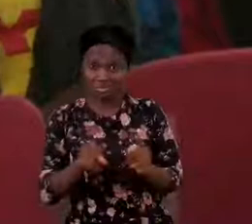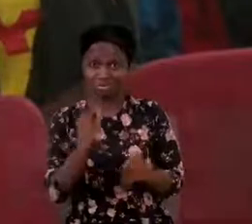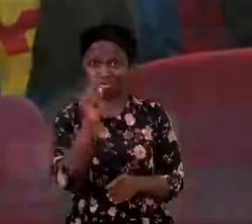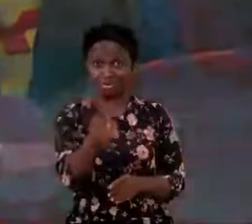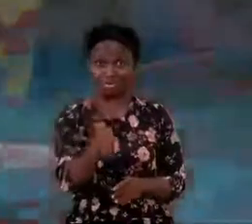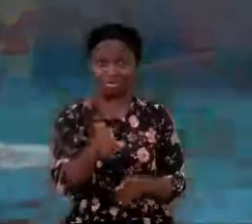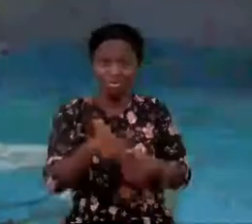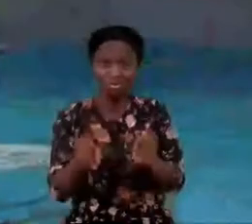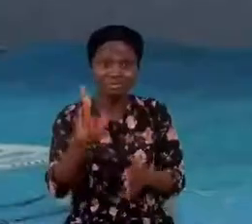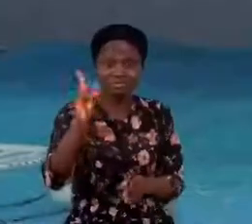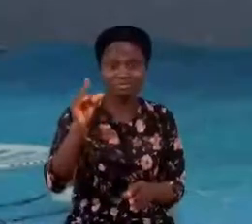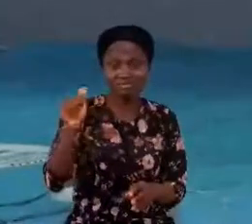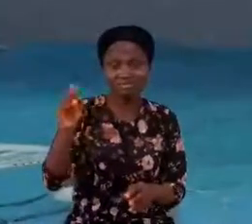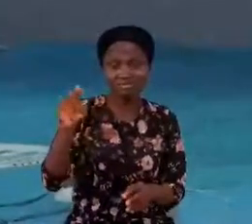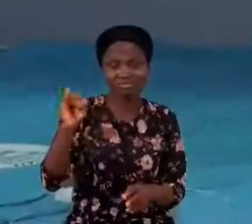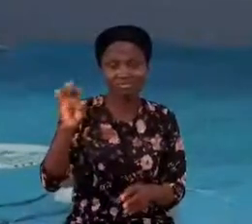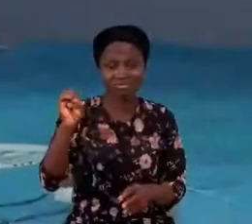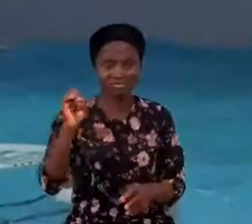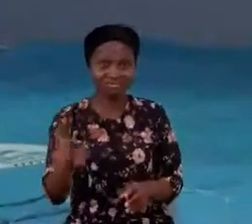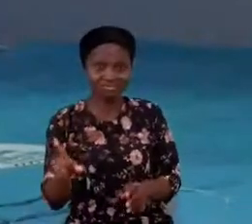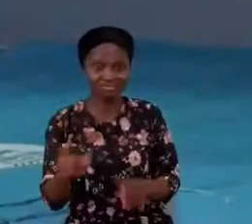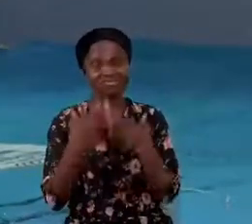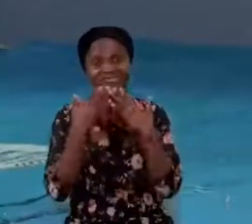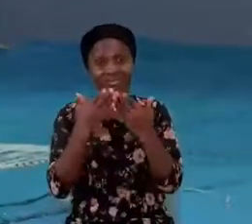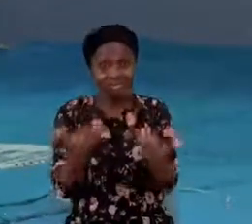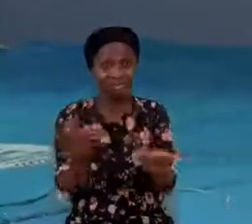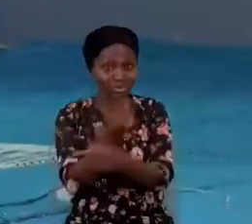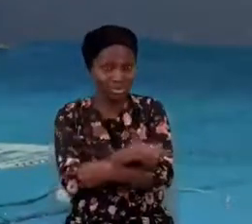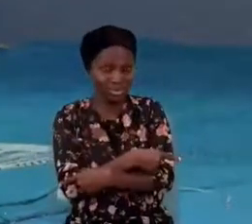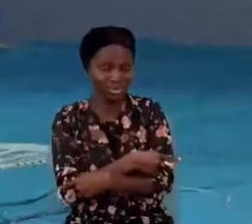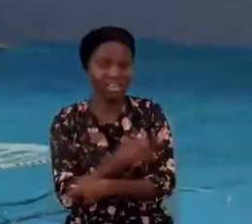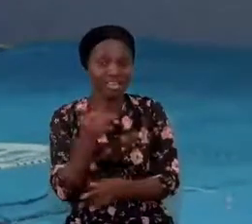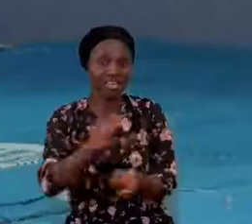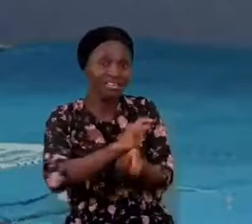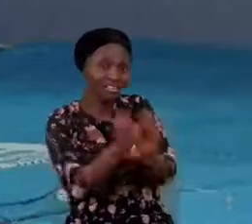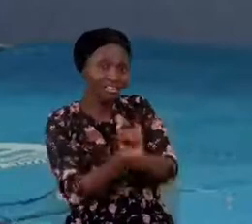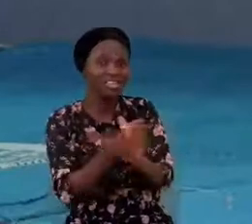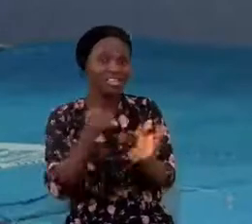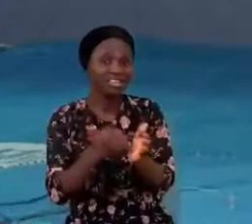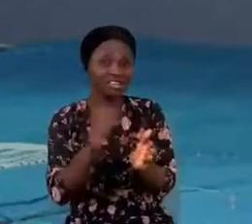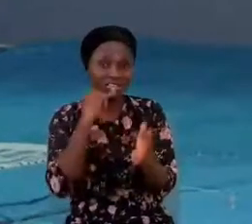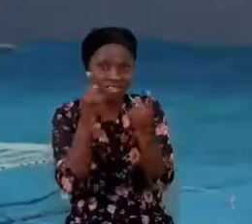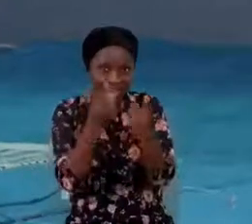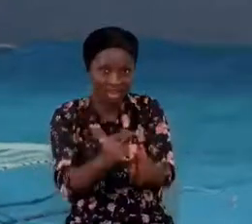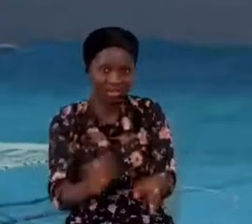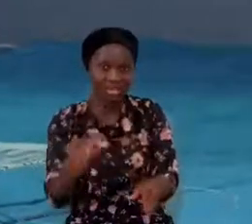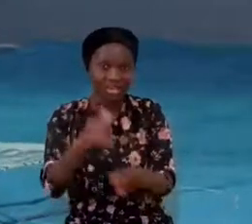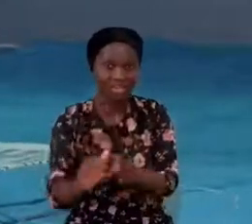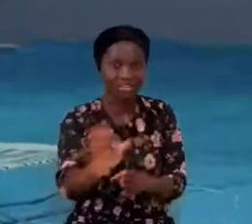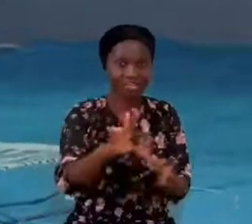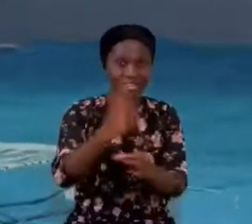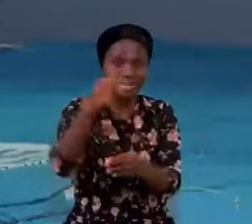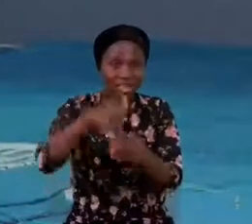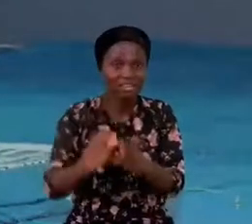aujourd'hui. Et ça se passe dans ton esprit, ça se passe dans ton âme, ça se passe dans ton homme intérieur. Daniel